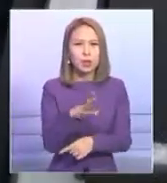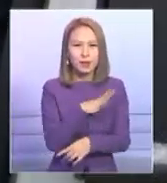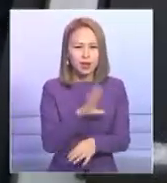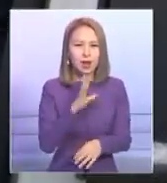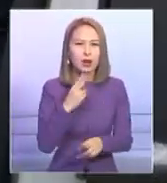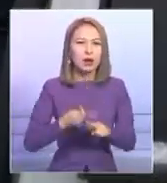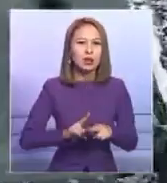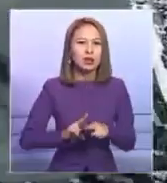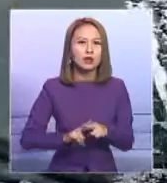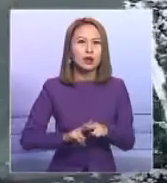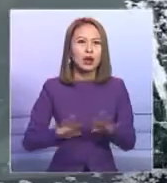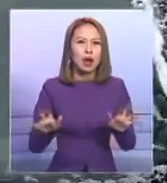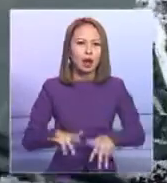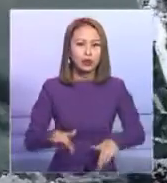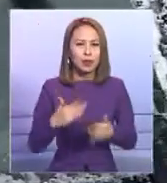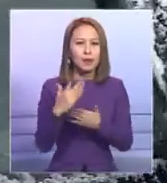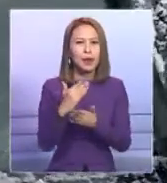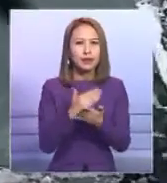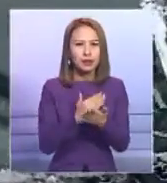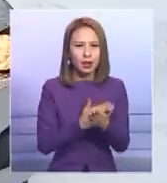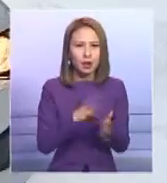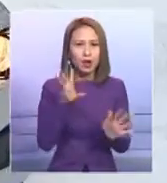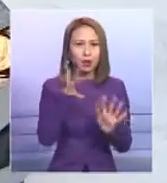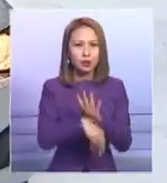арнайы компьютерлік бағдарлама қолданылды.